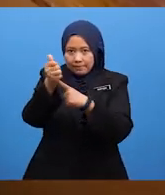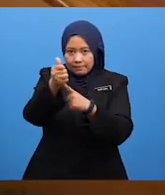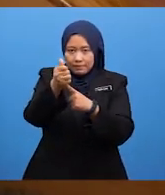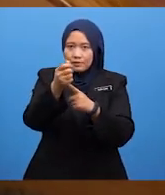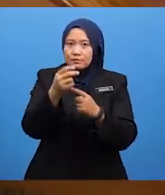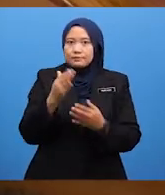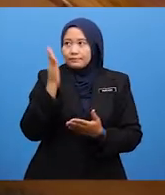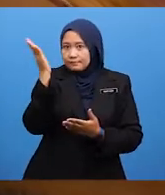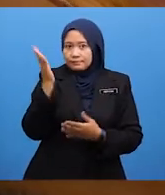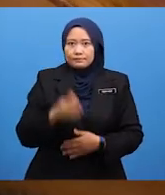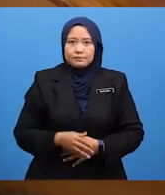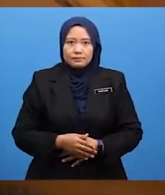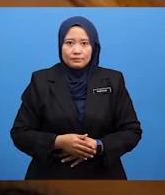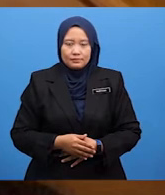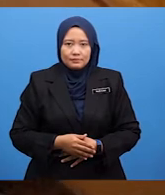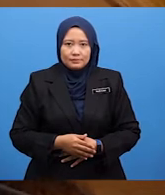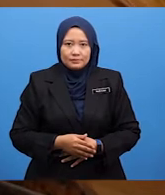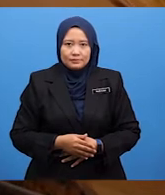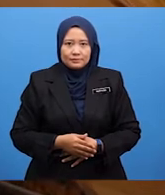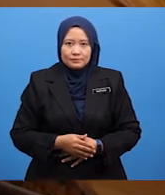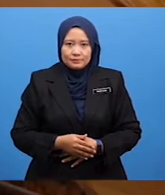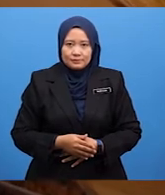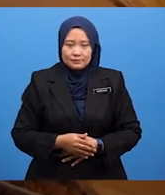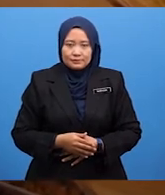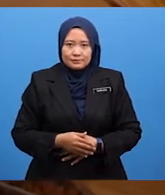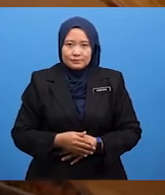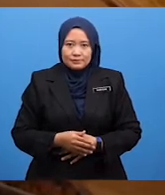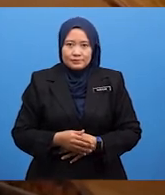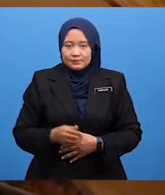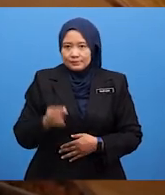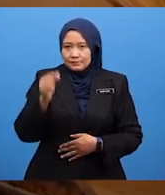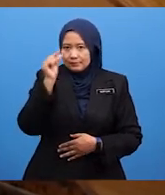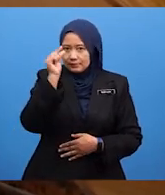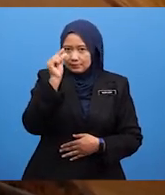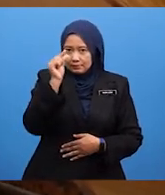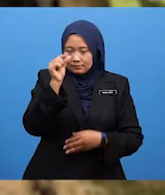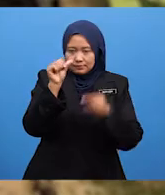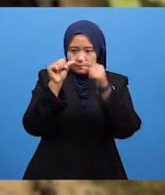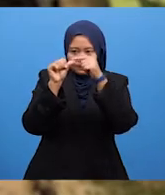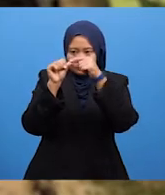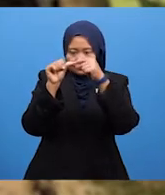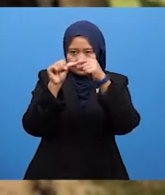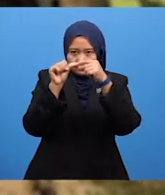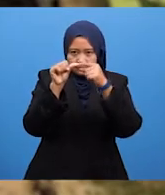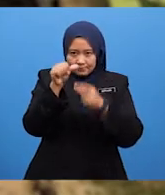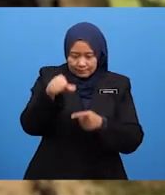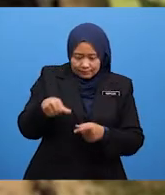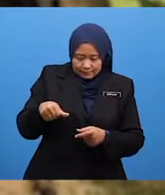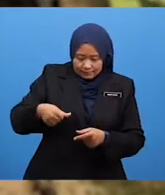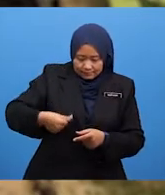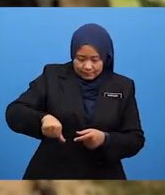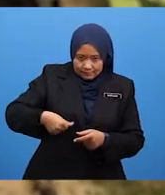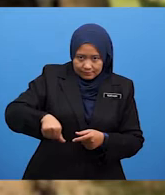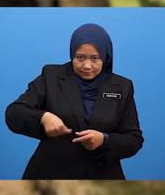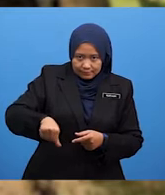ini. Dan sebahagian kecil bahagian depan itu akan dicondong ke arah ibu jari untuk sebagai fungsi untuk